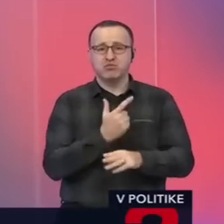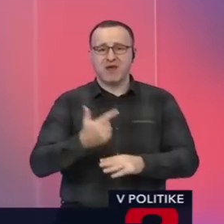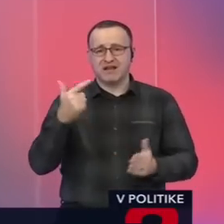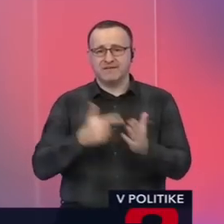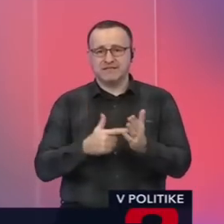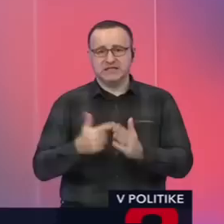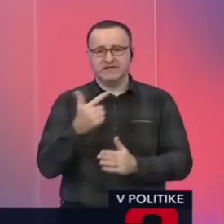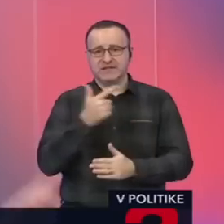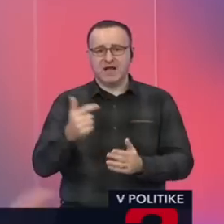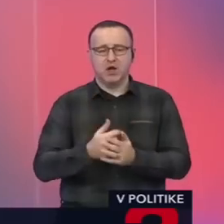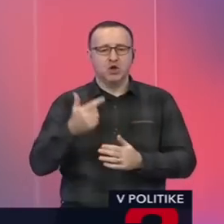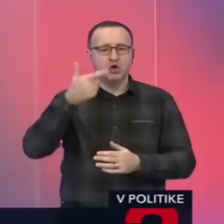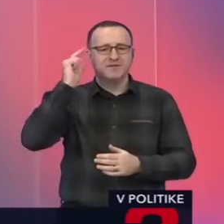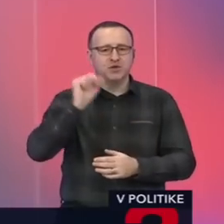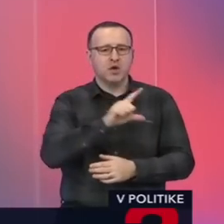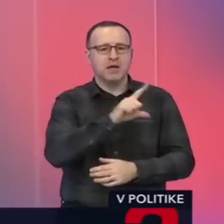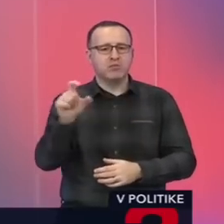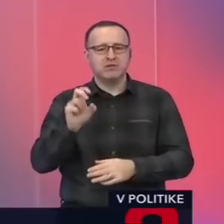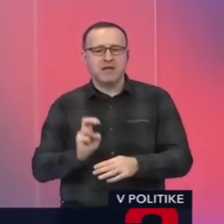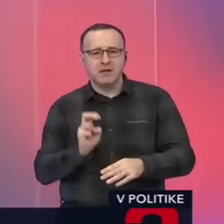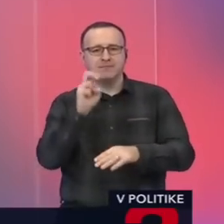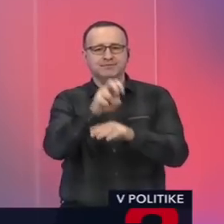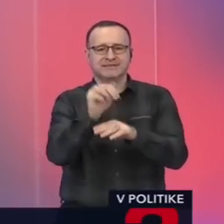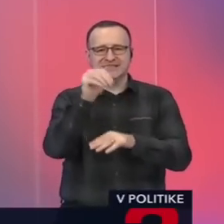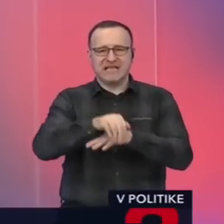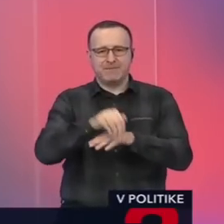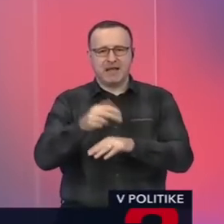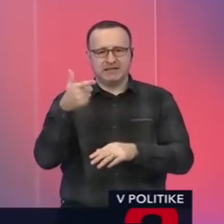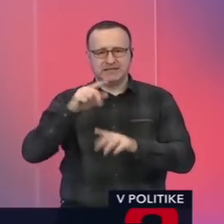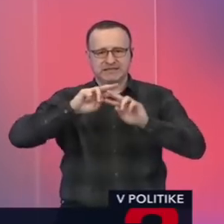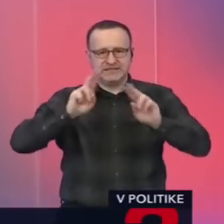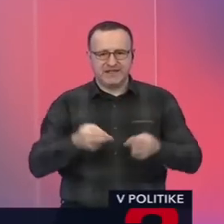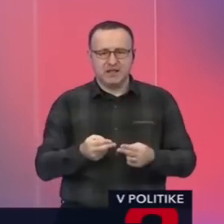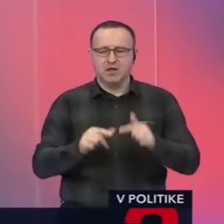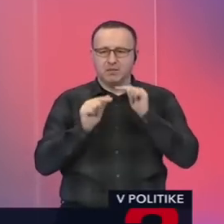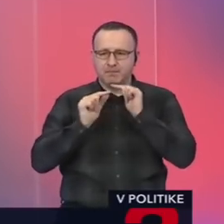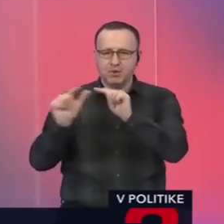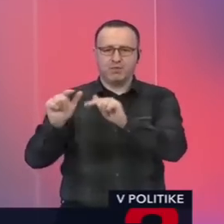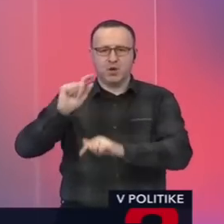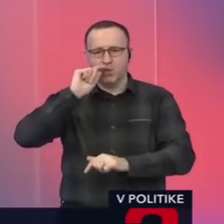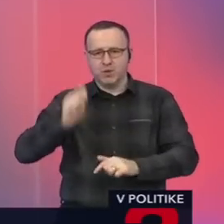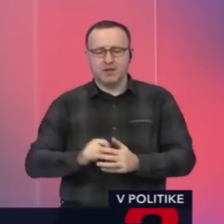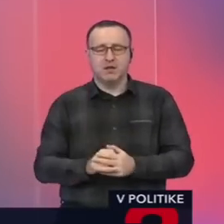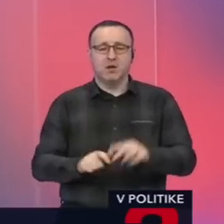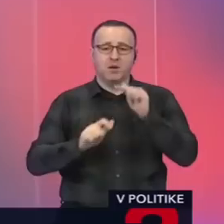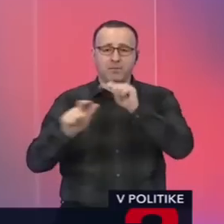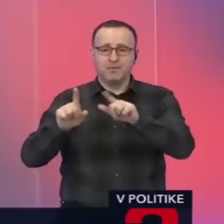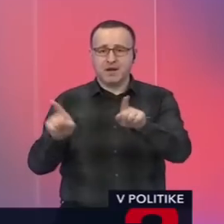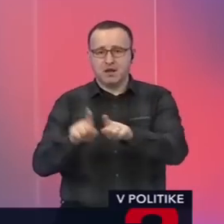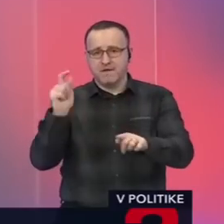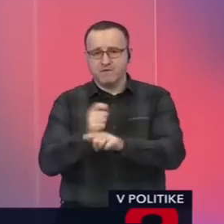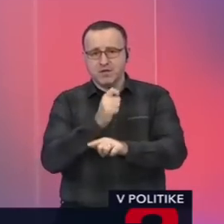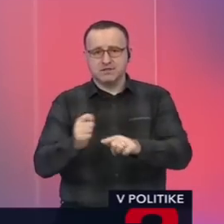sa Slovenská republika pridala k západnému civilizovanému svetu podporovať Ukrajinu a podporovať ju teda aj vojensky, v